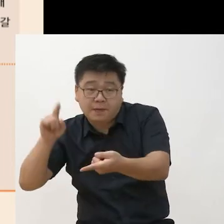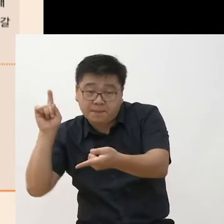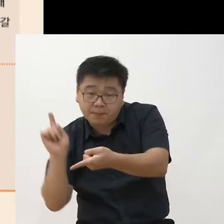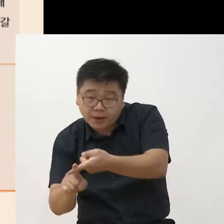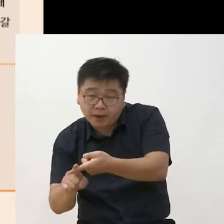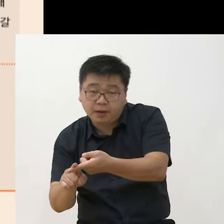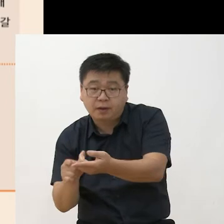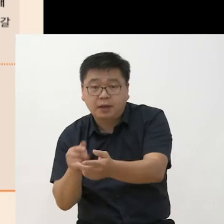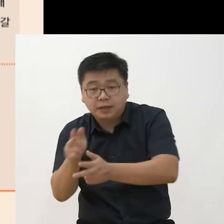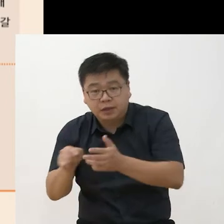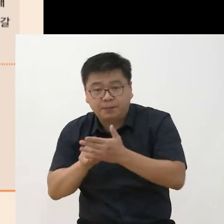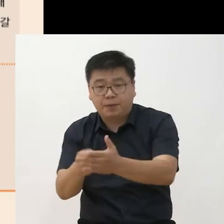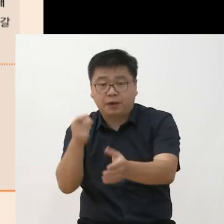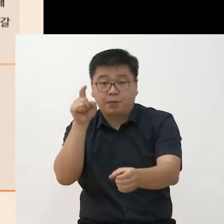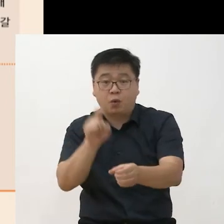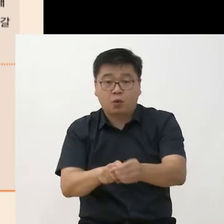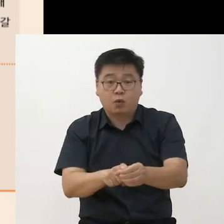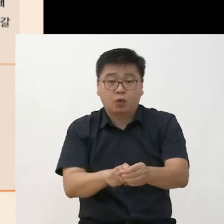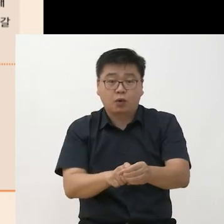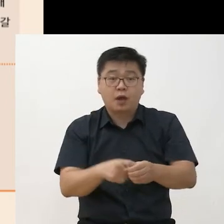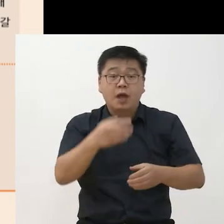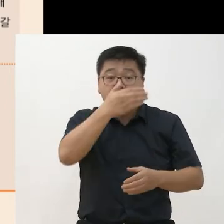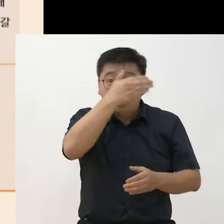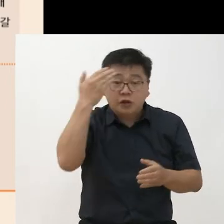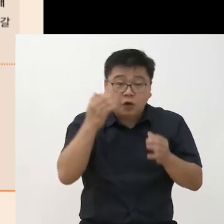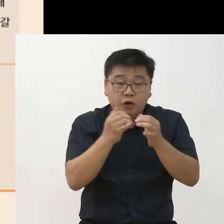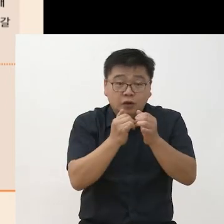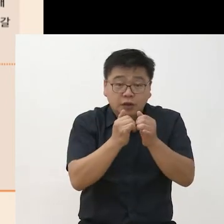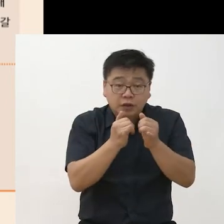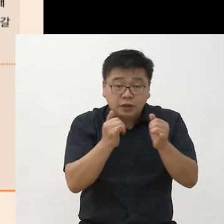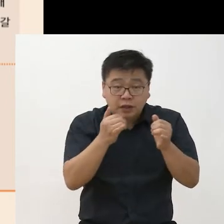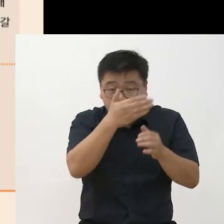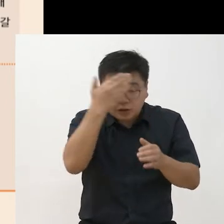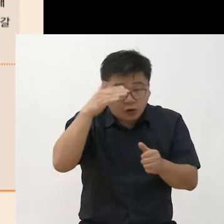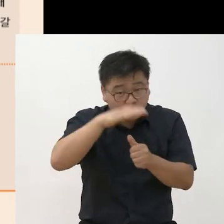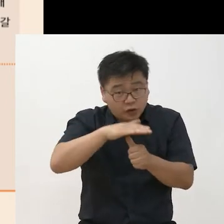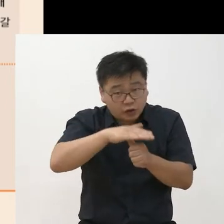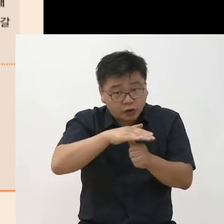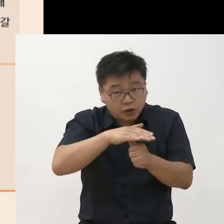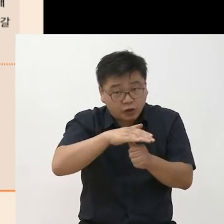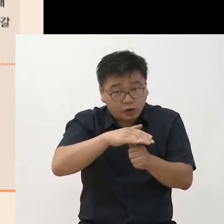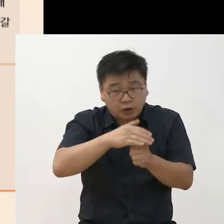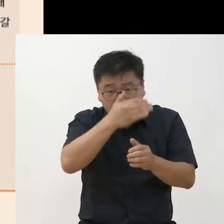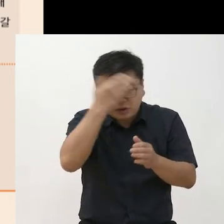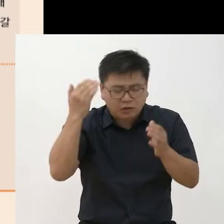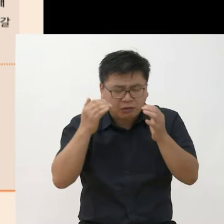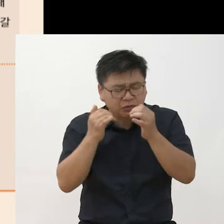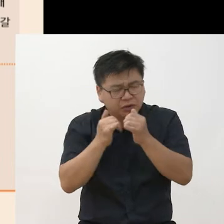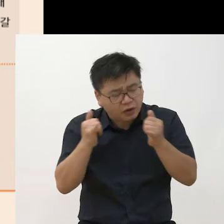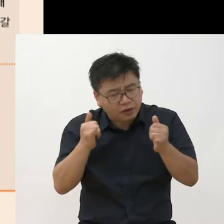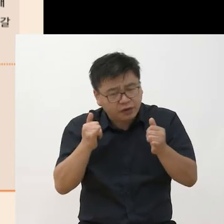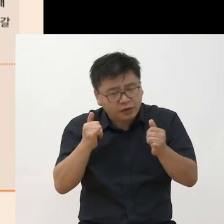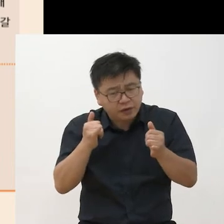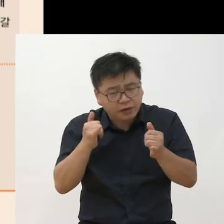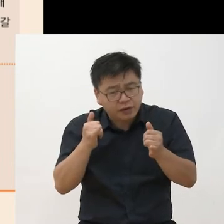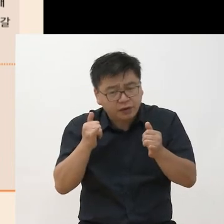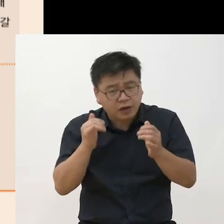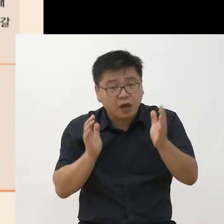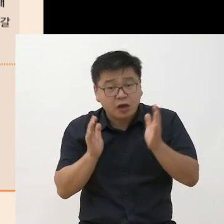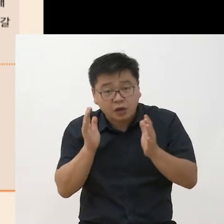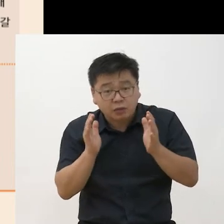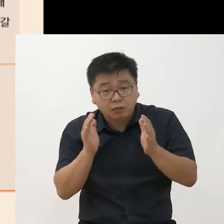위함입니다. 청년형은 별도 사업 구분은 사라졌지만 세 가지 각